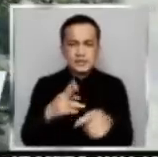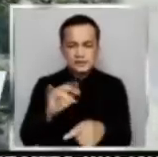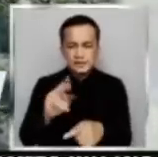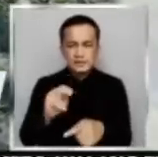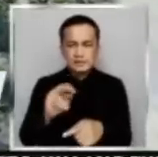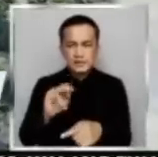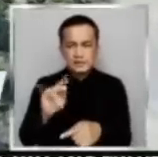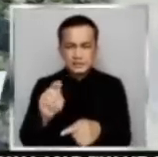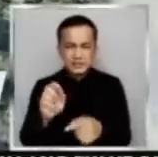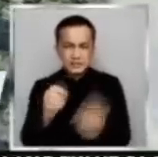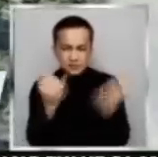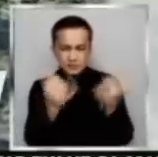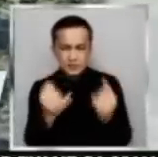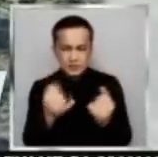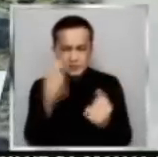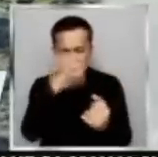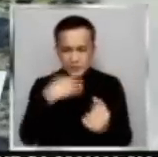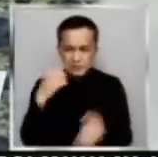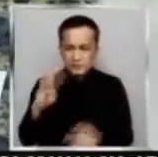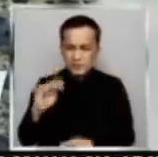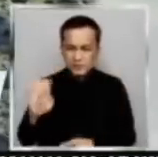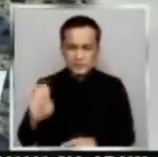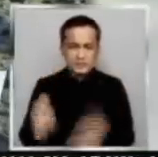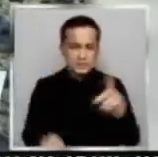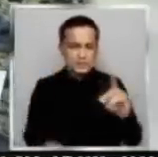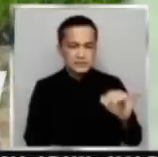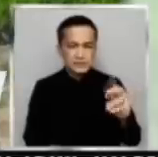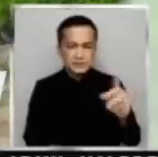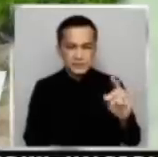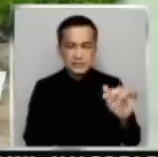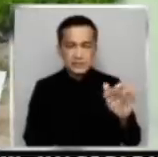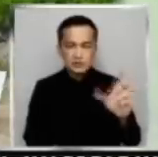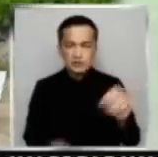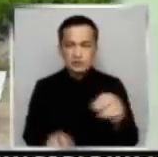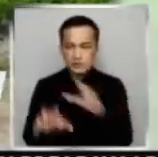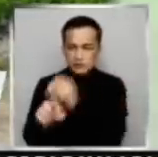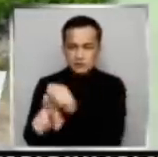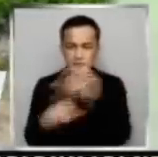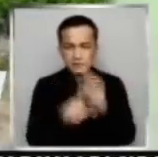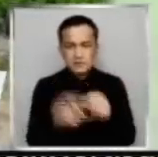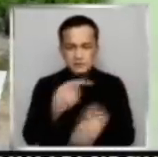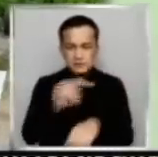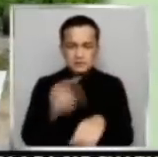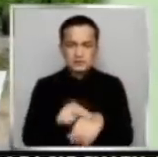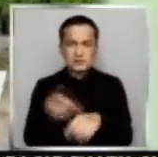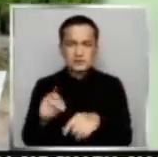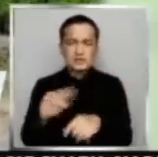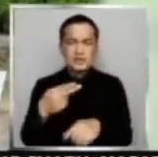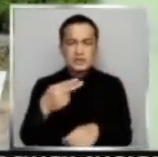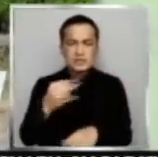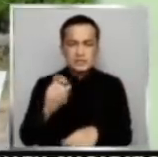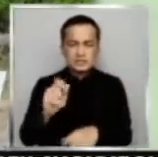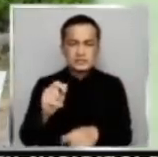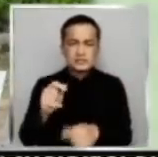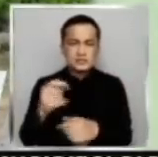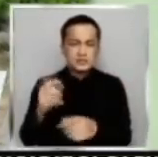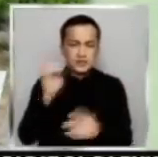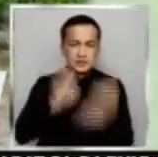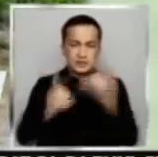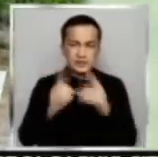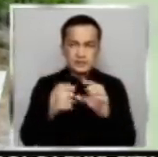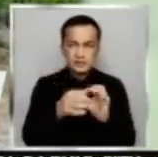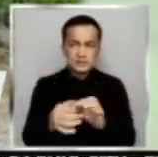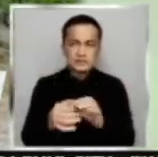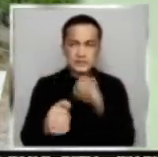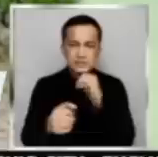Barbie Fortesa at David Licaupo. Na-goal na ma-capture ang nationalism ng hit kapuso serye na connected sa hindi pagsasayang